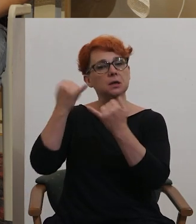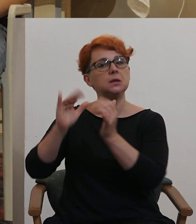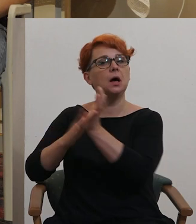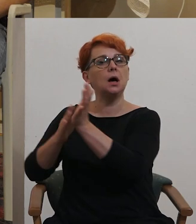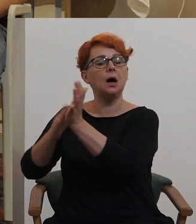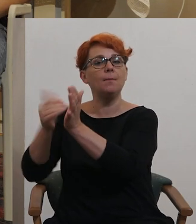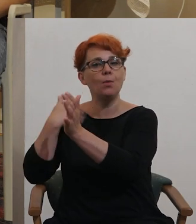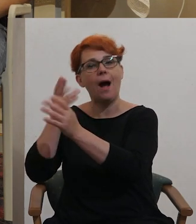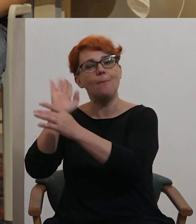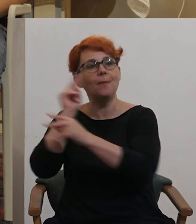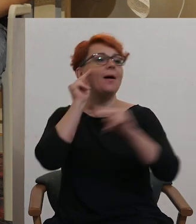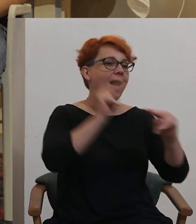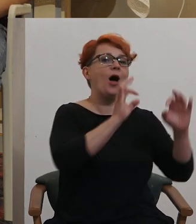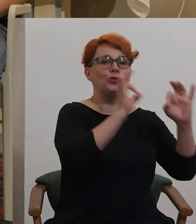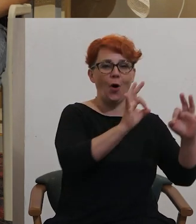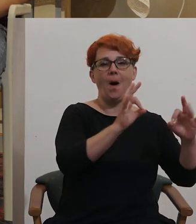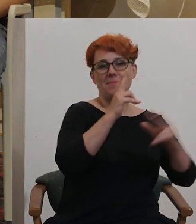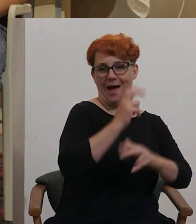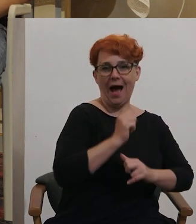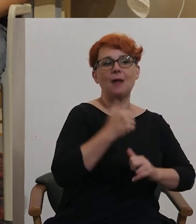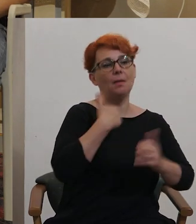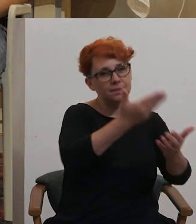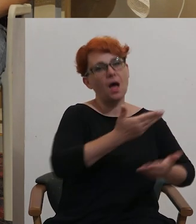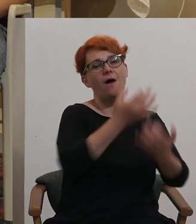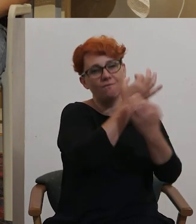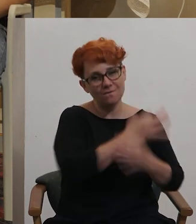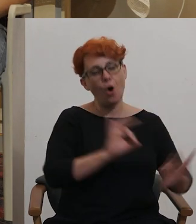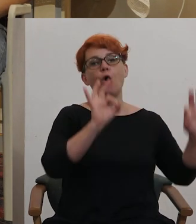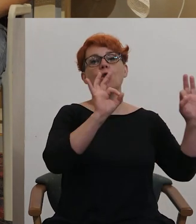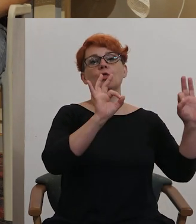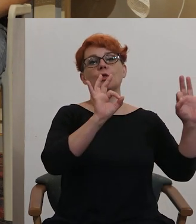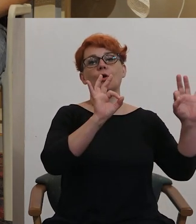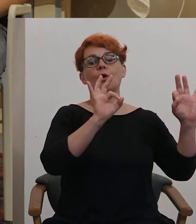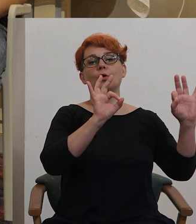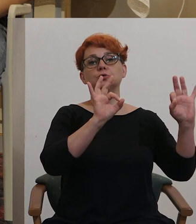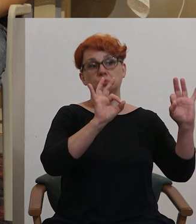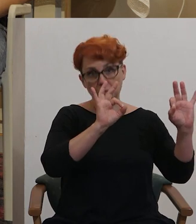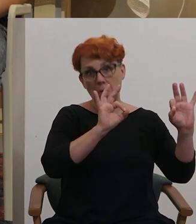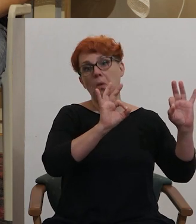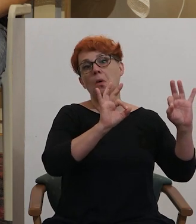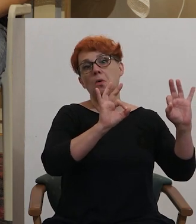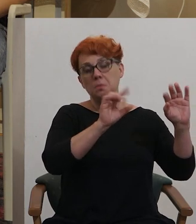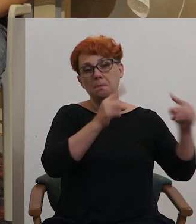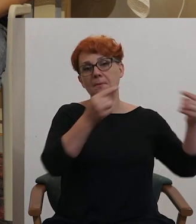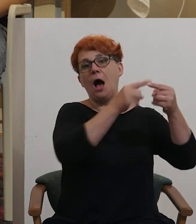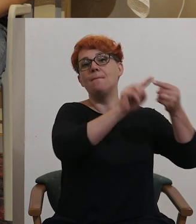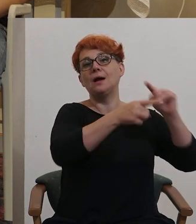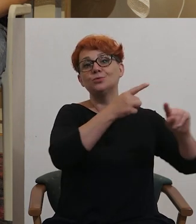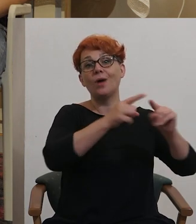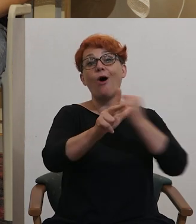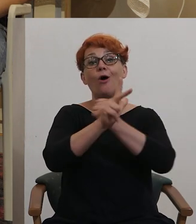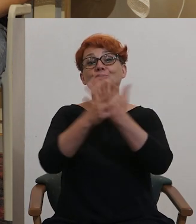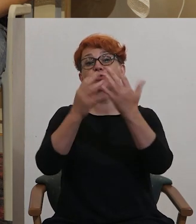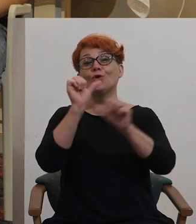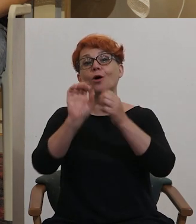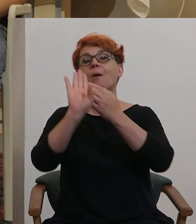berlingowcy byli tą dobrą armią, która przyniosła nam wyzwolenie i słuszną politycznie, a po 89 roku